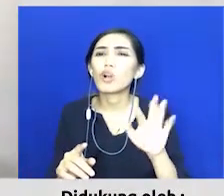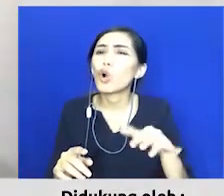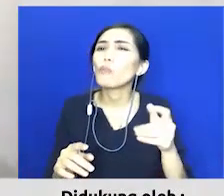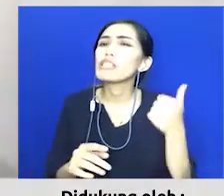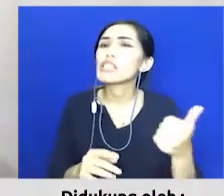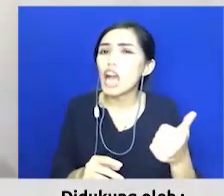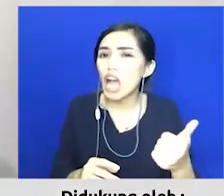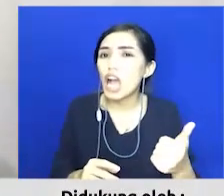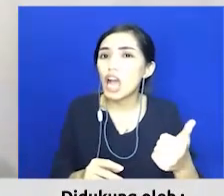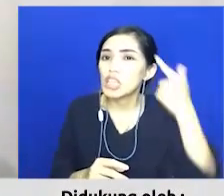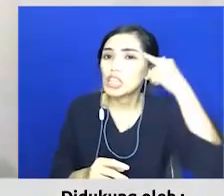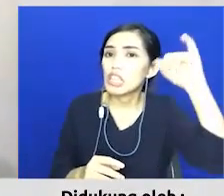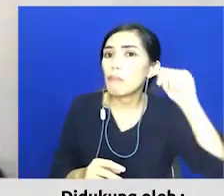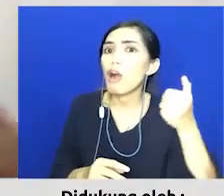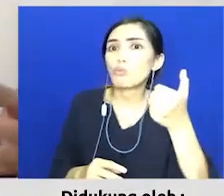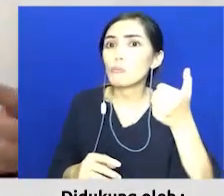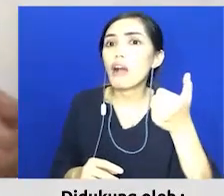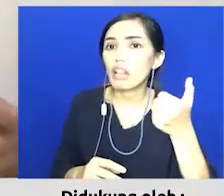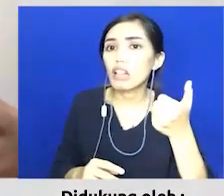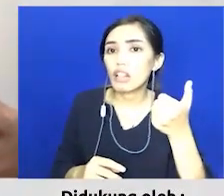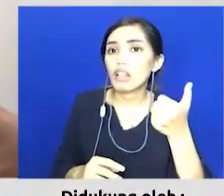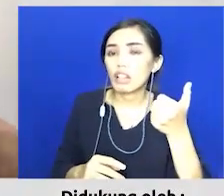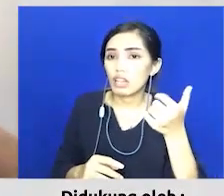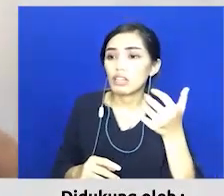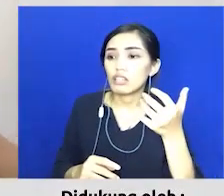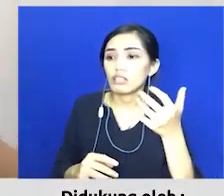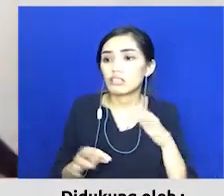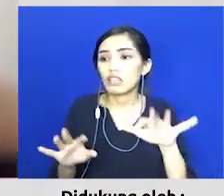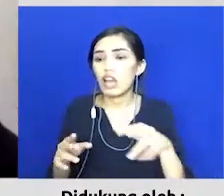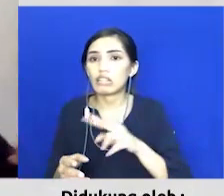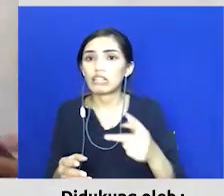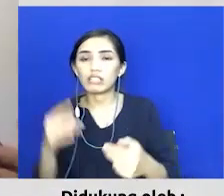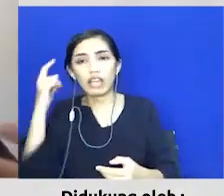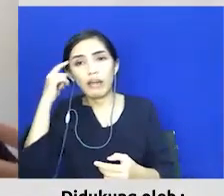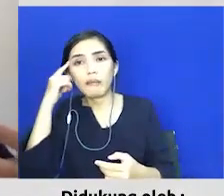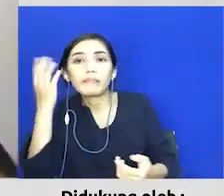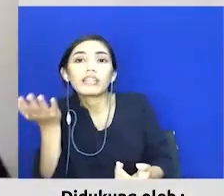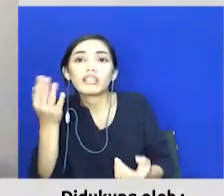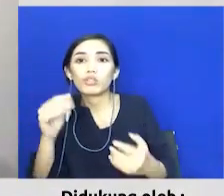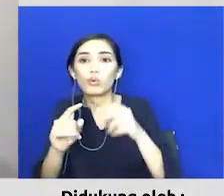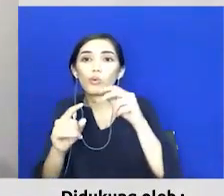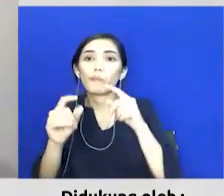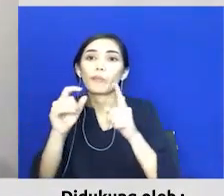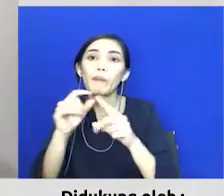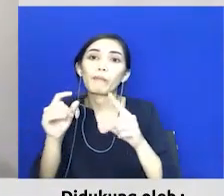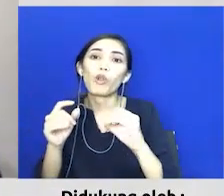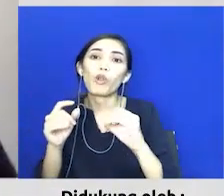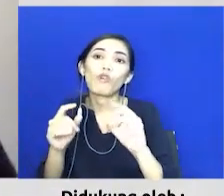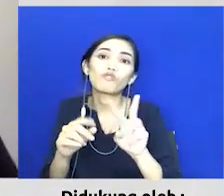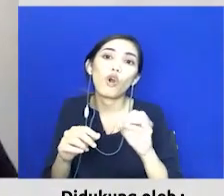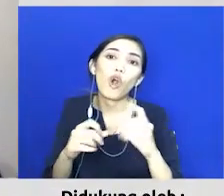pemikiran menjumpstart lagi gagasan bahwa film itu bisa bisa punya gagasan yang besar, itu kayaknya tidak perlu